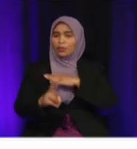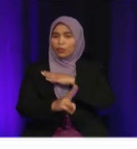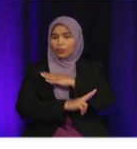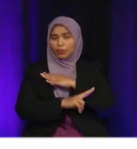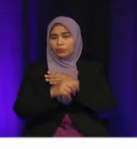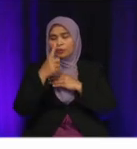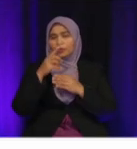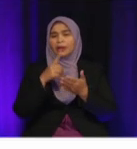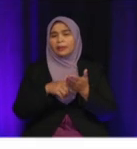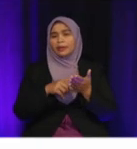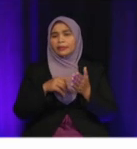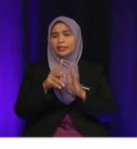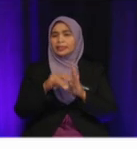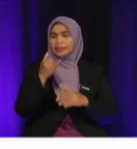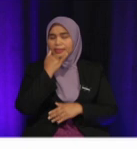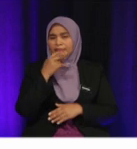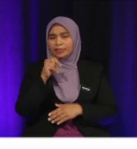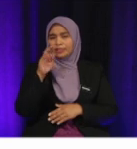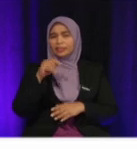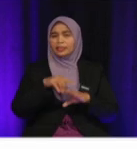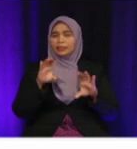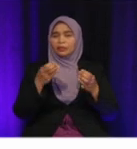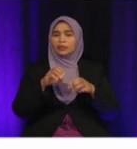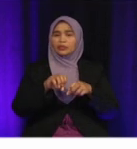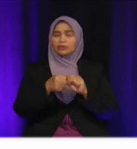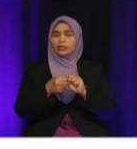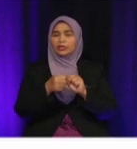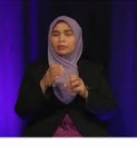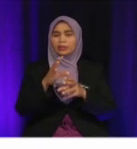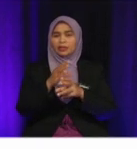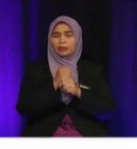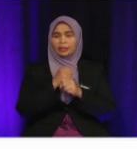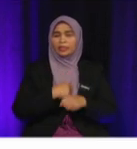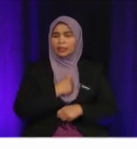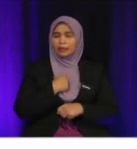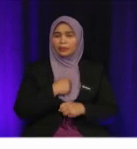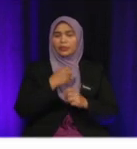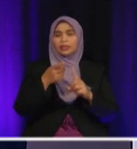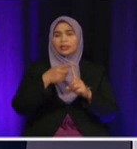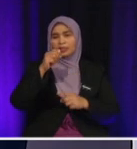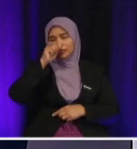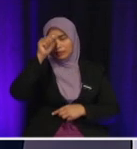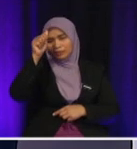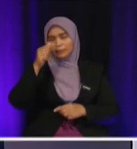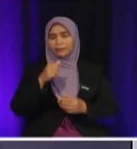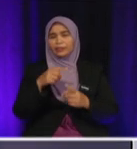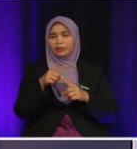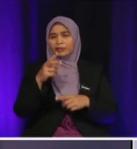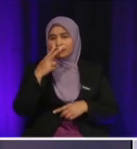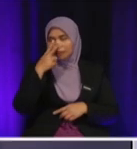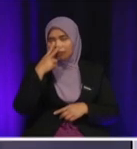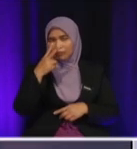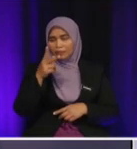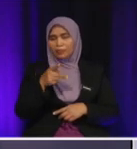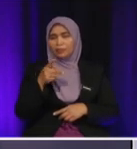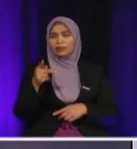sebarang kesalahan dan maksiat yang dilakukan supaya mendapat keampunan daripada Allah Subhanahu Wa Taala. Bila kita tengok benda